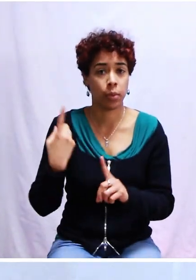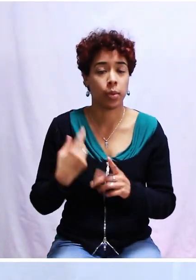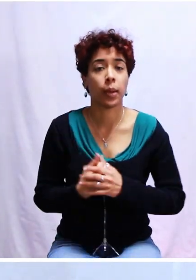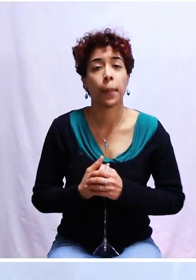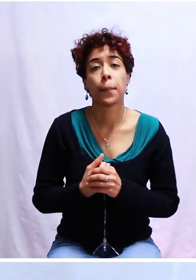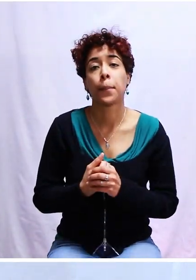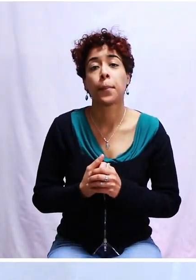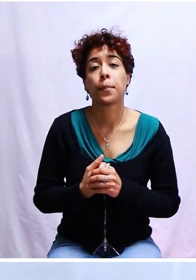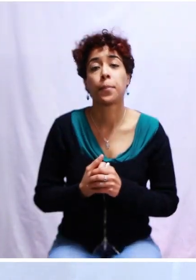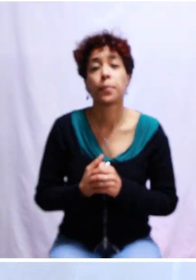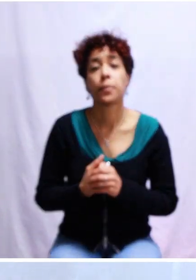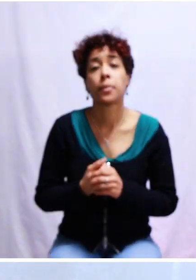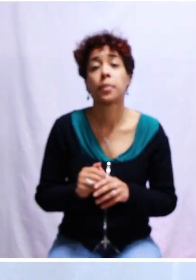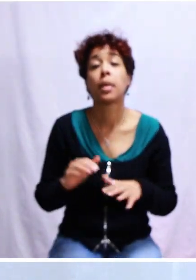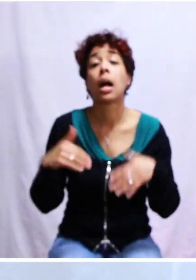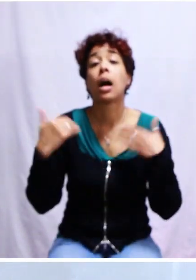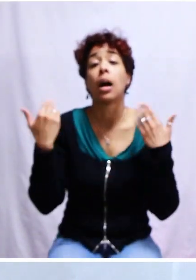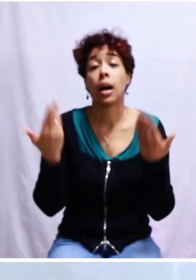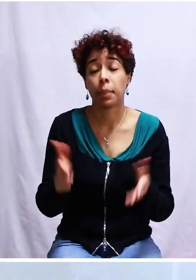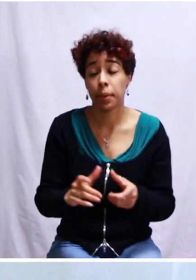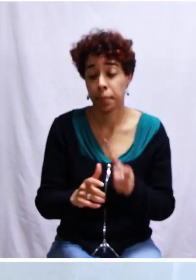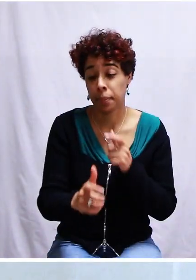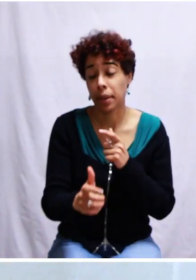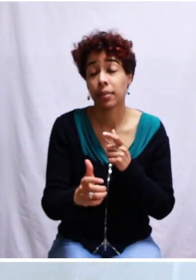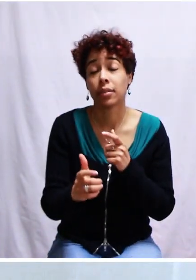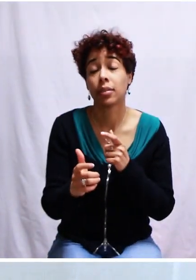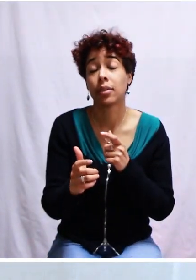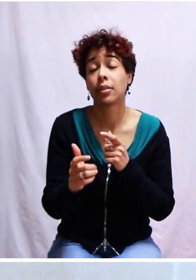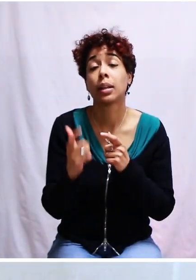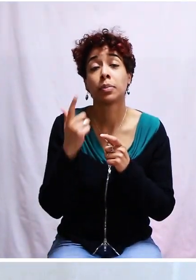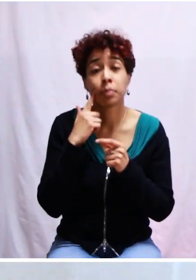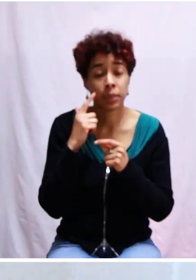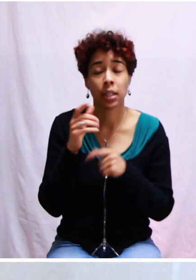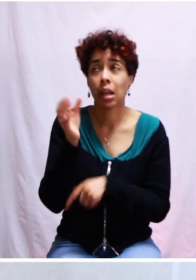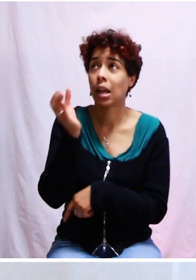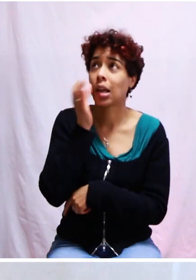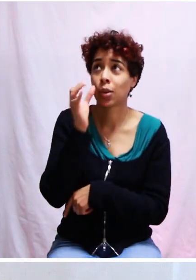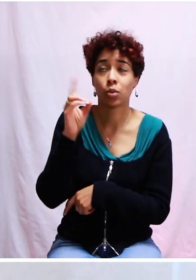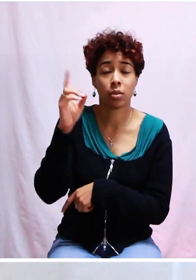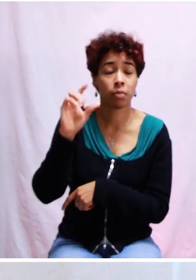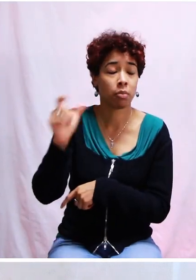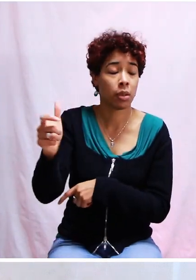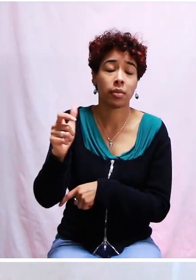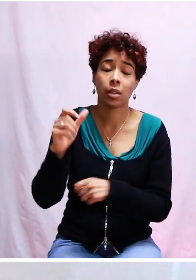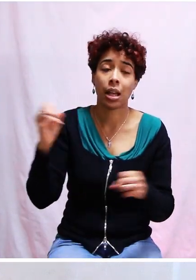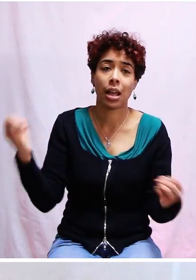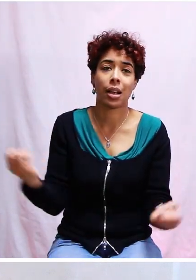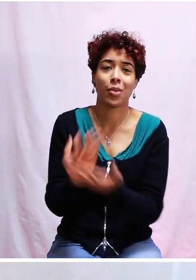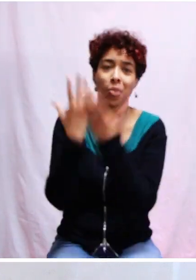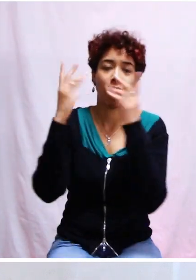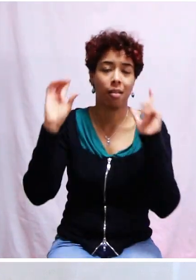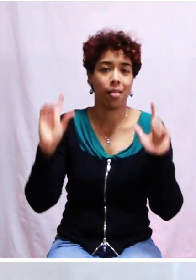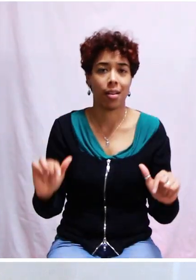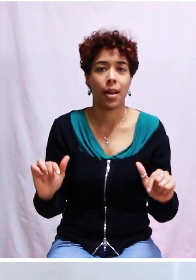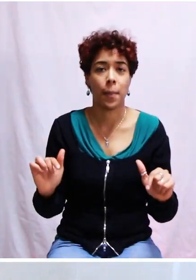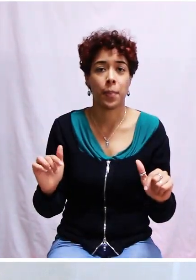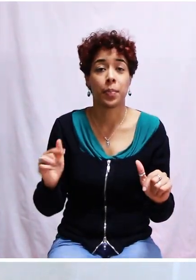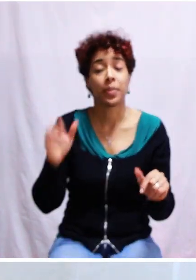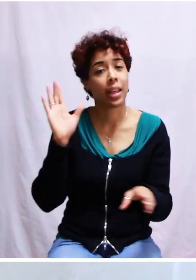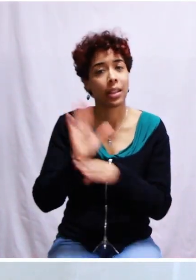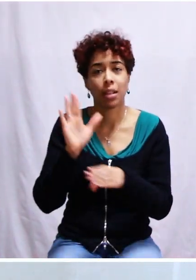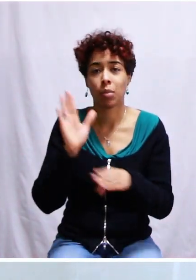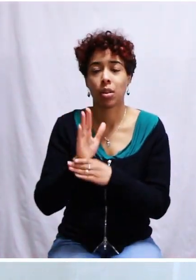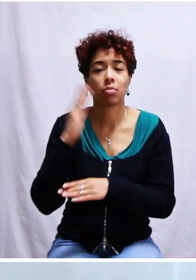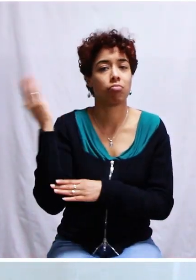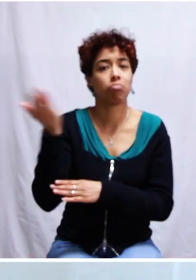À l'arrivée, qu'est-ce qui se passe? Eh bien, quand on marche de cette manière-là, eh bien, c'est la gloire de Dieu qui rejaillit et notre témoignage est